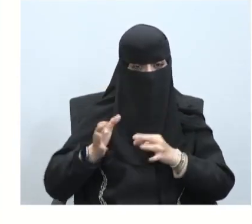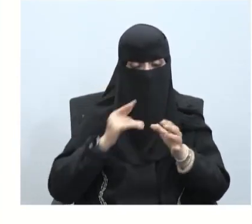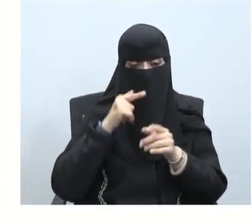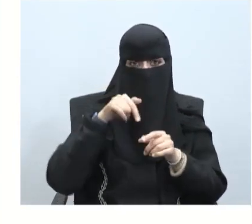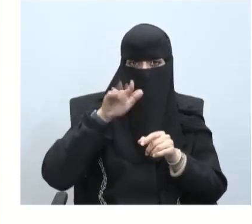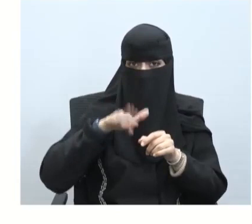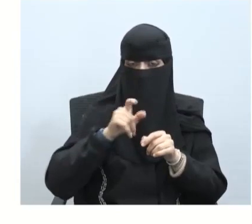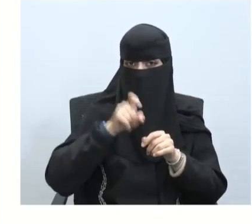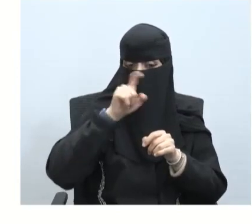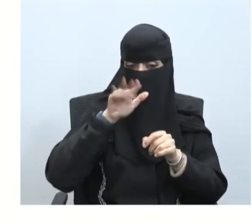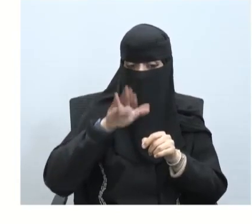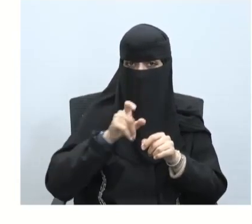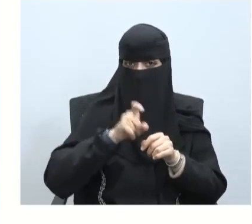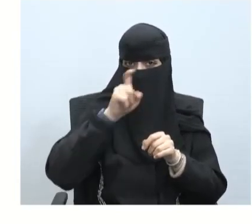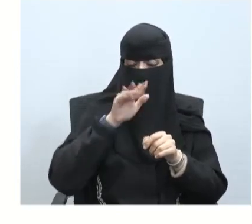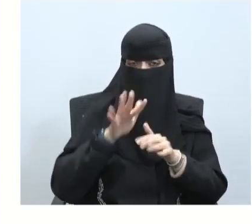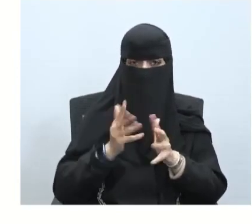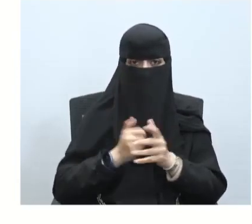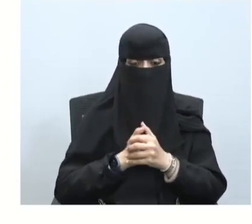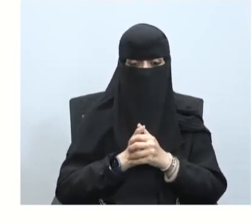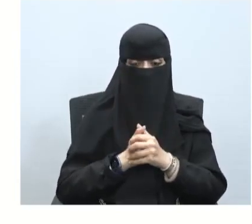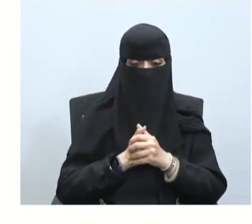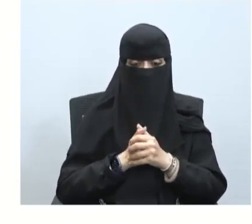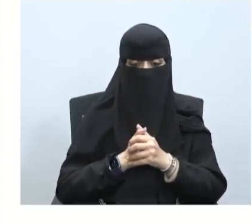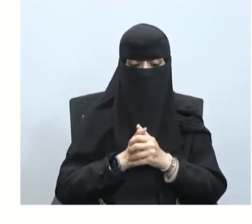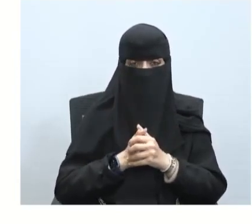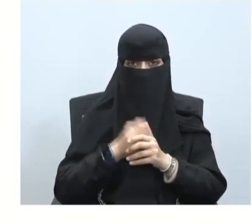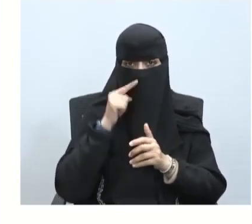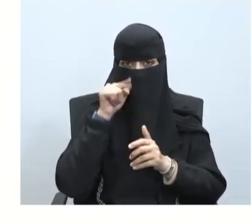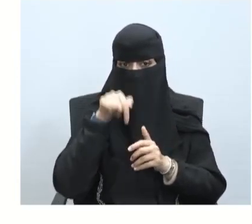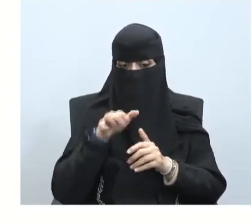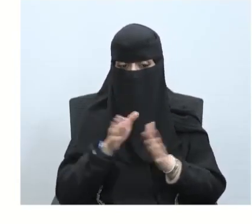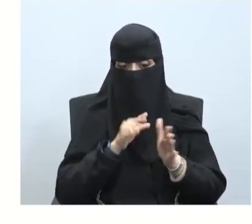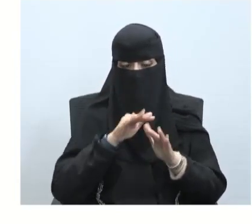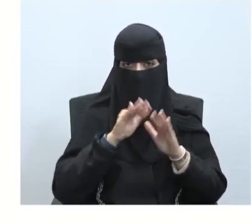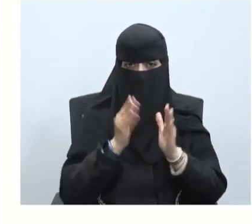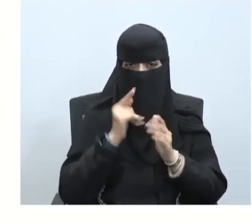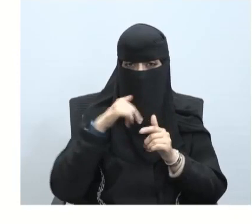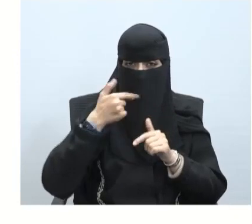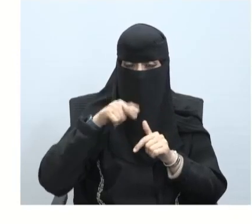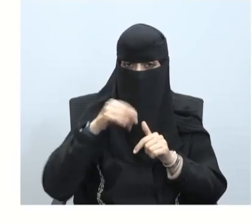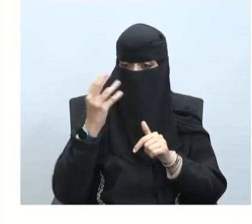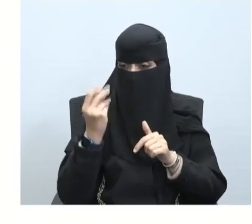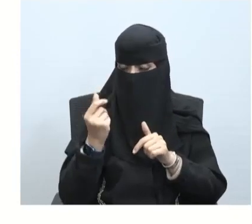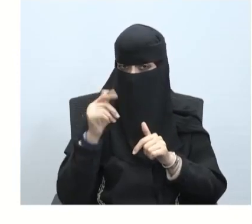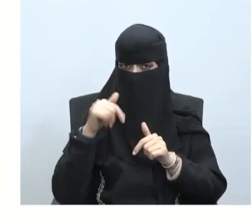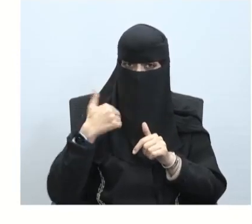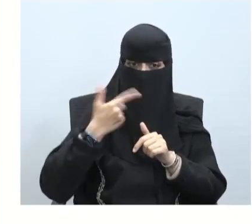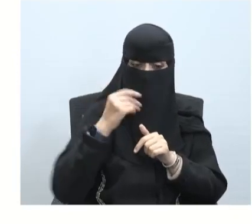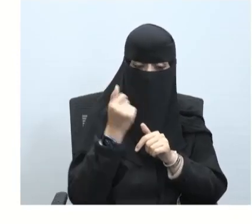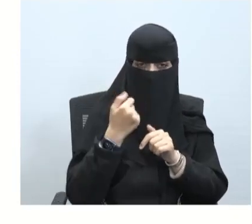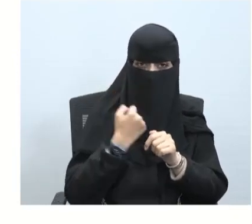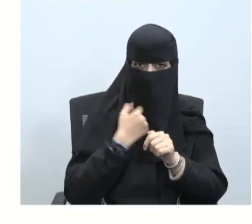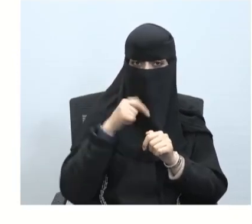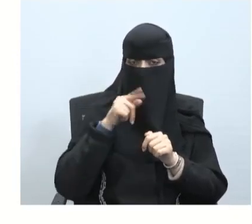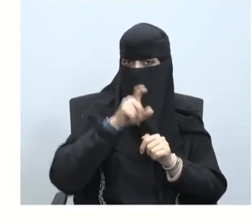ولدينا هنا في هذه الاسئله اشياء ننظر الى ثمنها ومن ثم نعد النقود التي لدينا